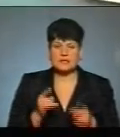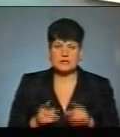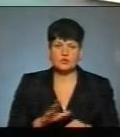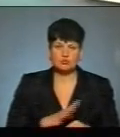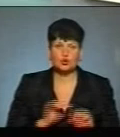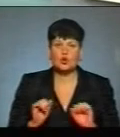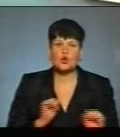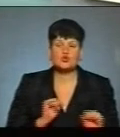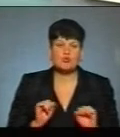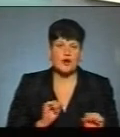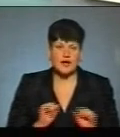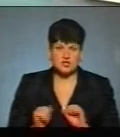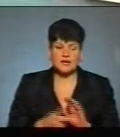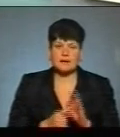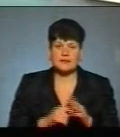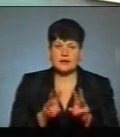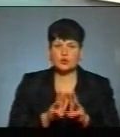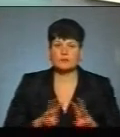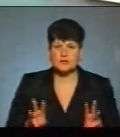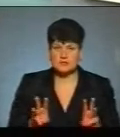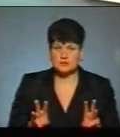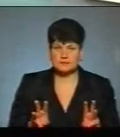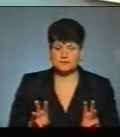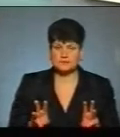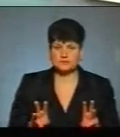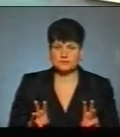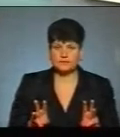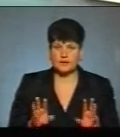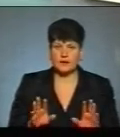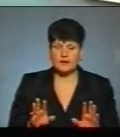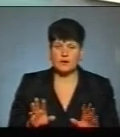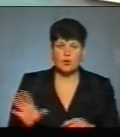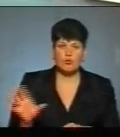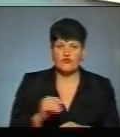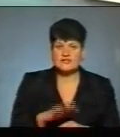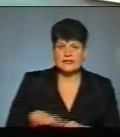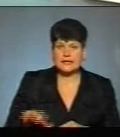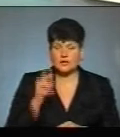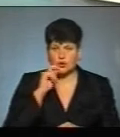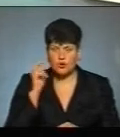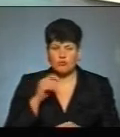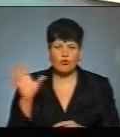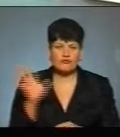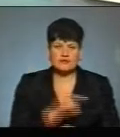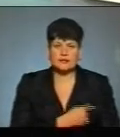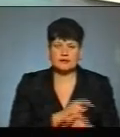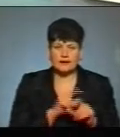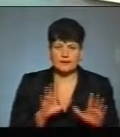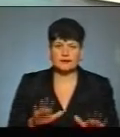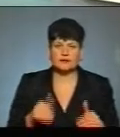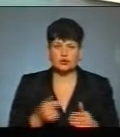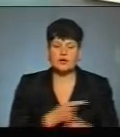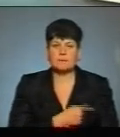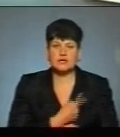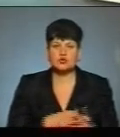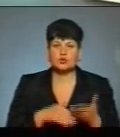розпорядження Кабінету міністрів розгорнути по всій території України, по всіх госпітальних базах, які надають медичну